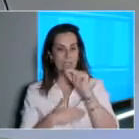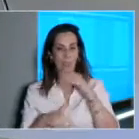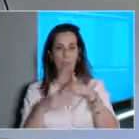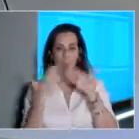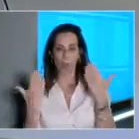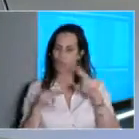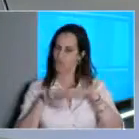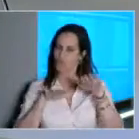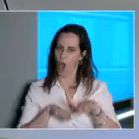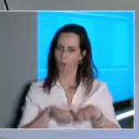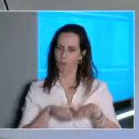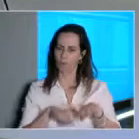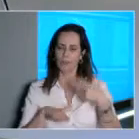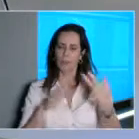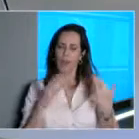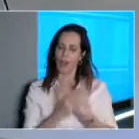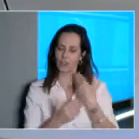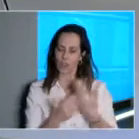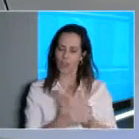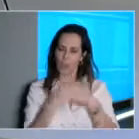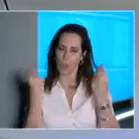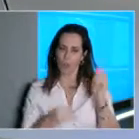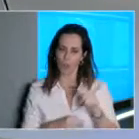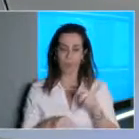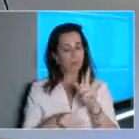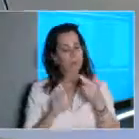את ציוצי בוקר, יישארו איתנו מיד לתוכנית הבאה שלנו, בוקר טוב כנסת, בינתיים להתראות.